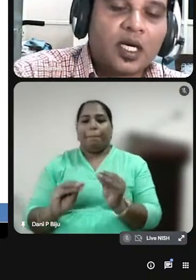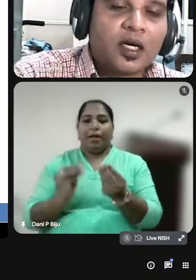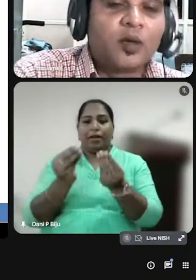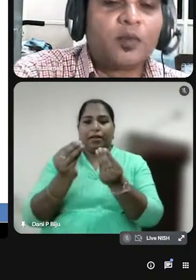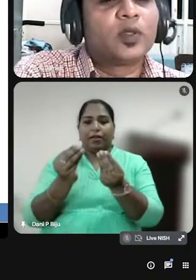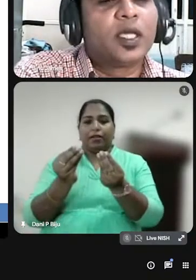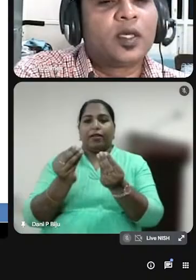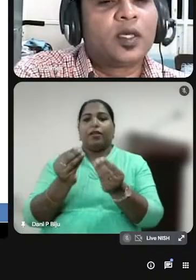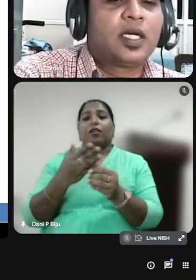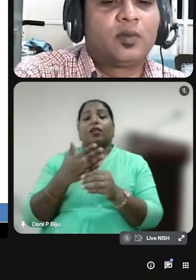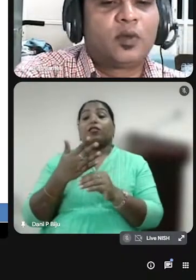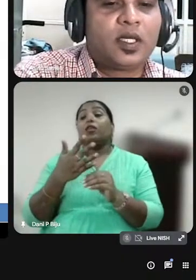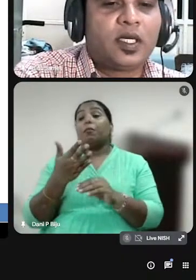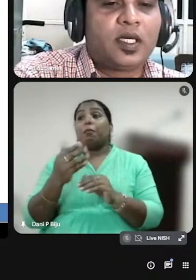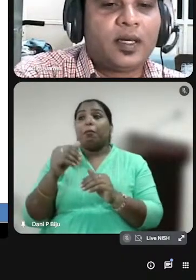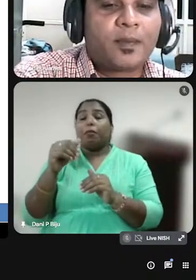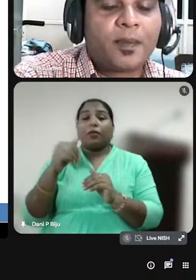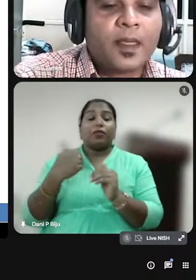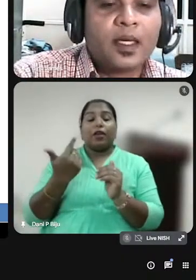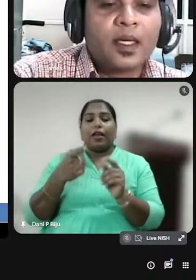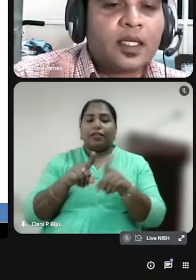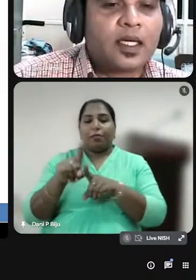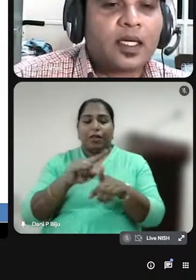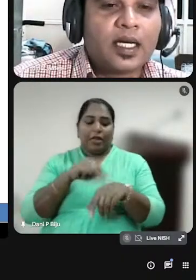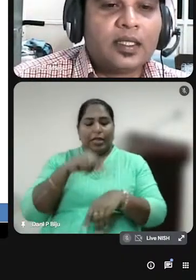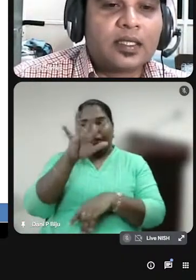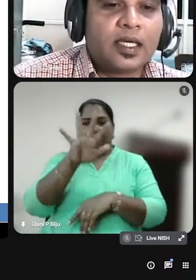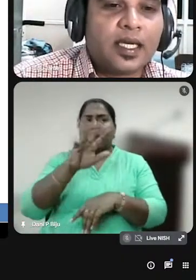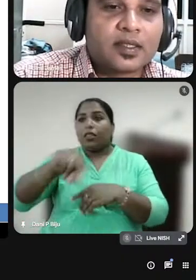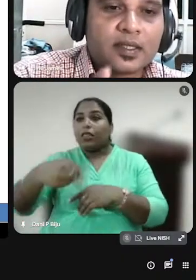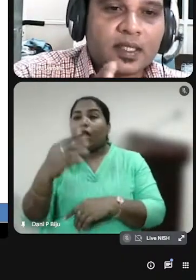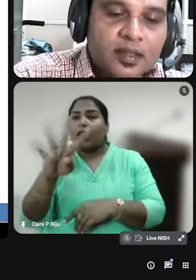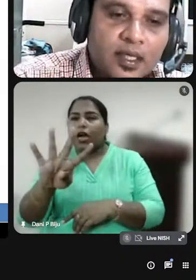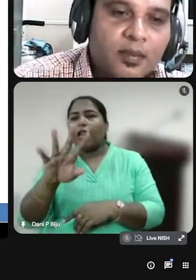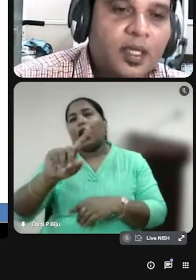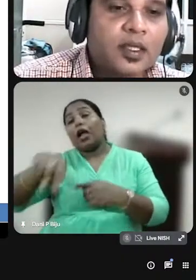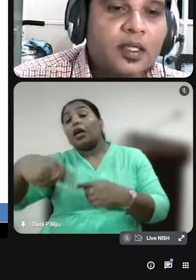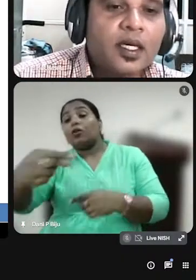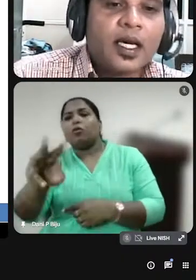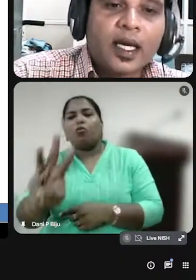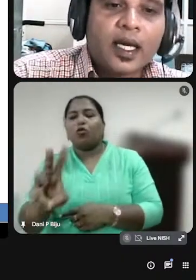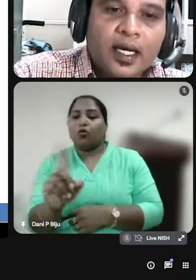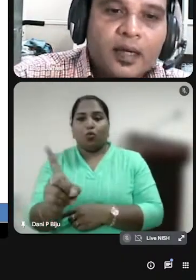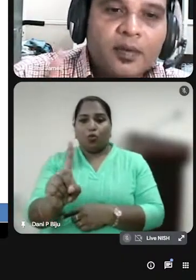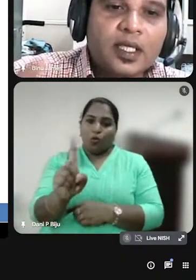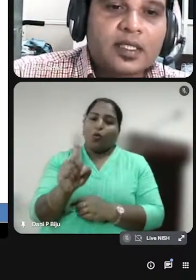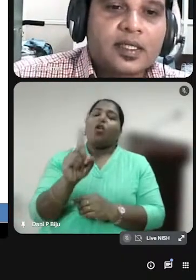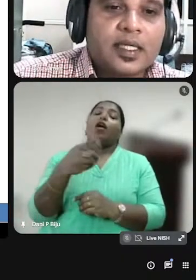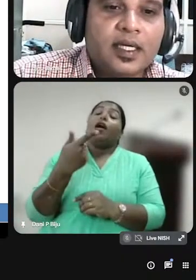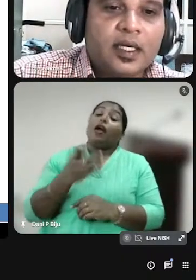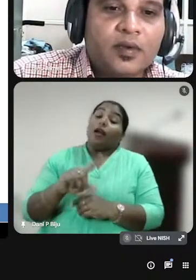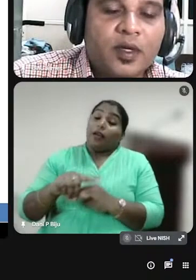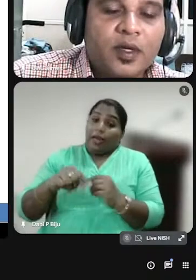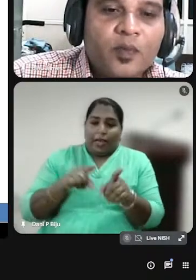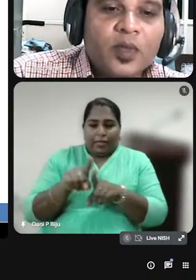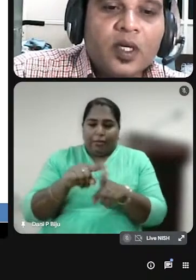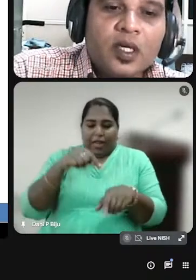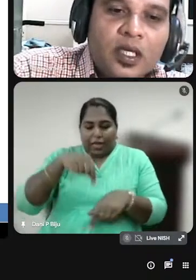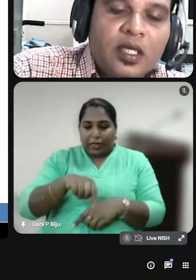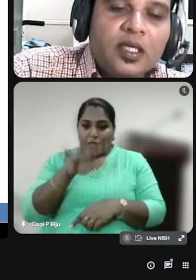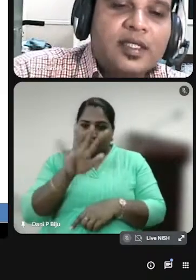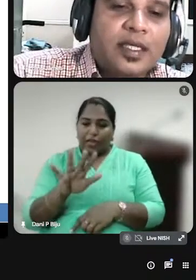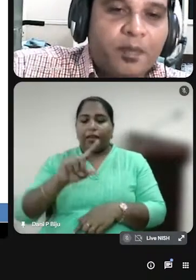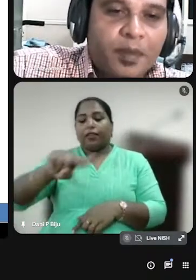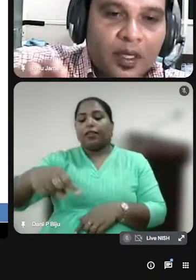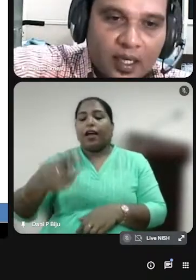എന്നുള്ളത് 4 3 താങ്ങും. ഇതാണ് ആദ്യത്തെ എക്സസൈസ്. രണ്ടാമത്തെ എക്സസൈസിലേക്ക് വരുമ്പോൾ